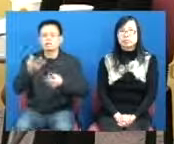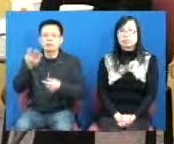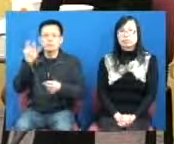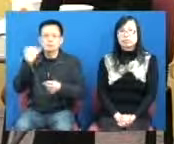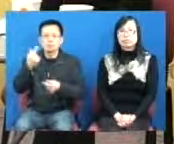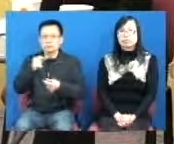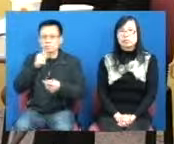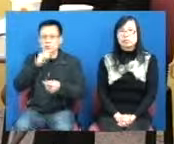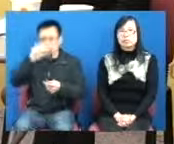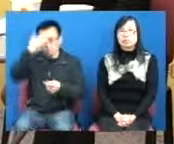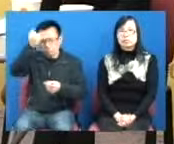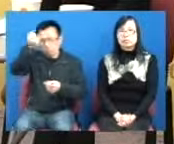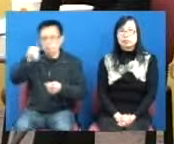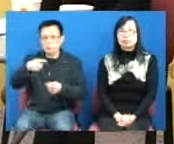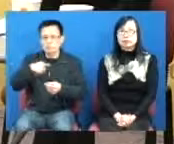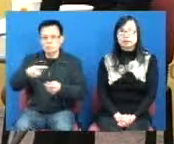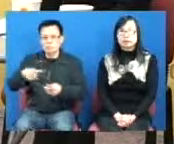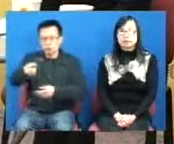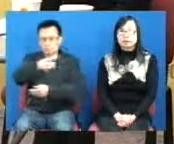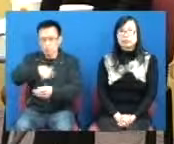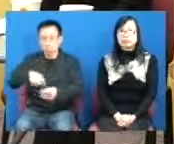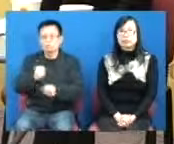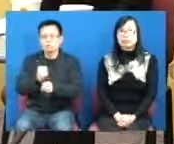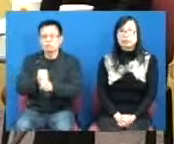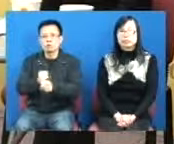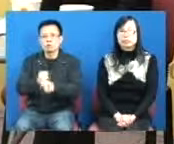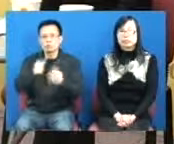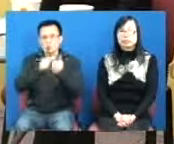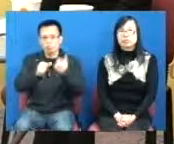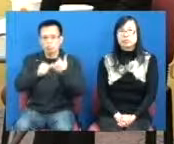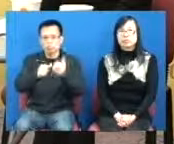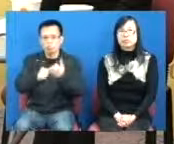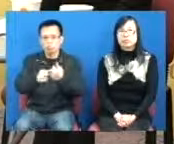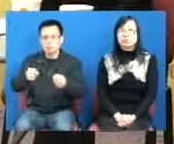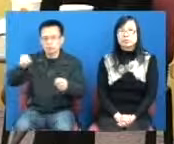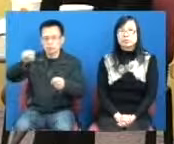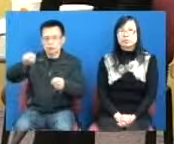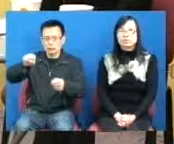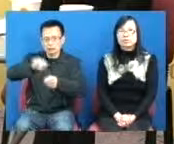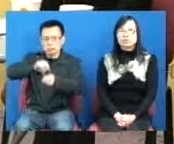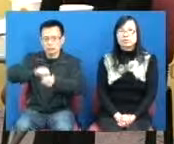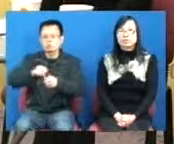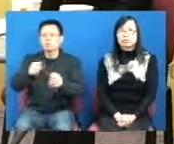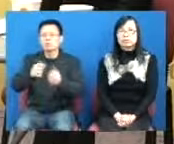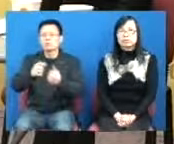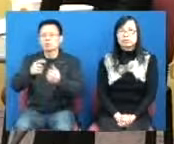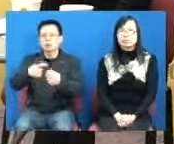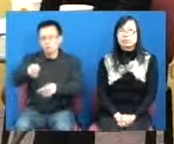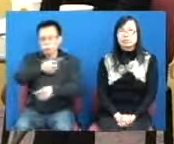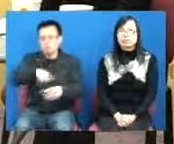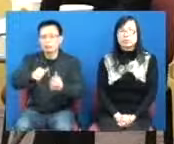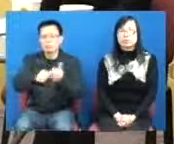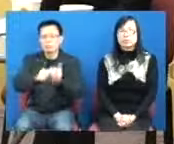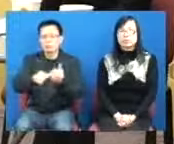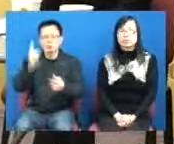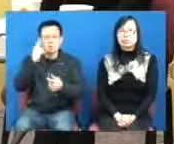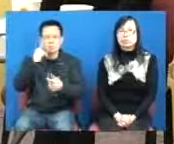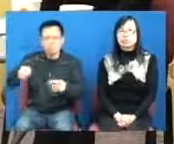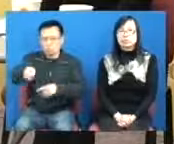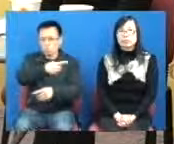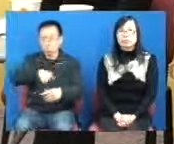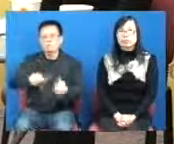何呢有幸一段時間在地區上做過一些叫做區議會的爭選委員其實大家知道區議會有一